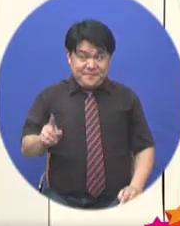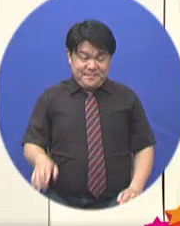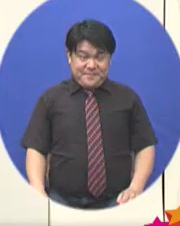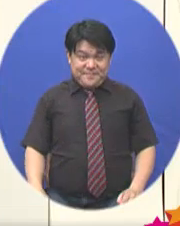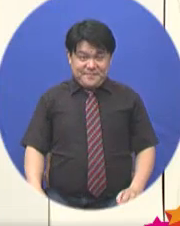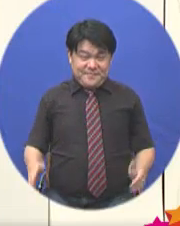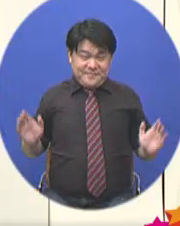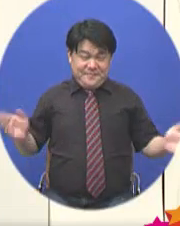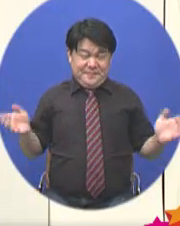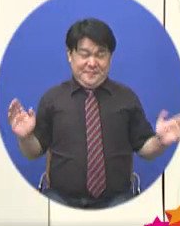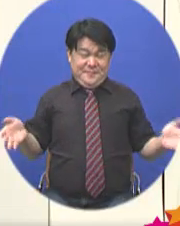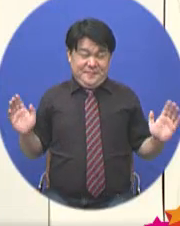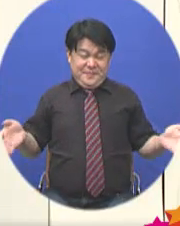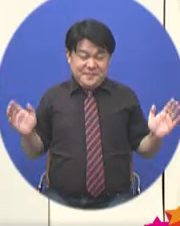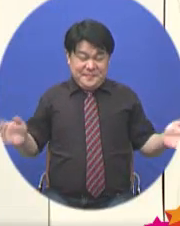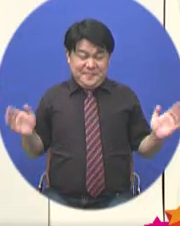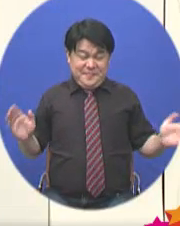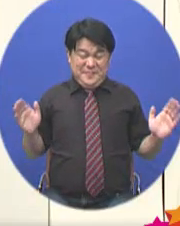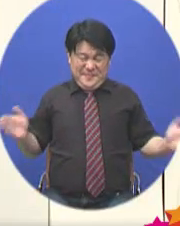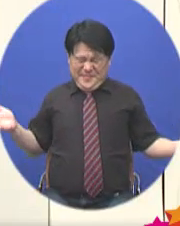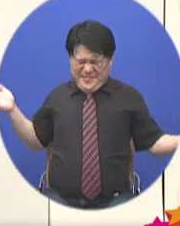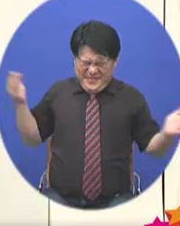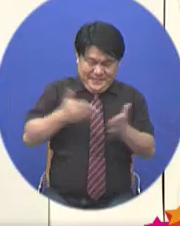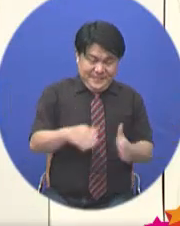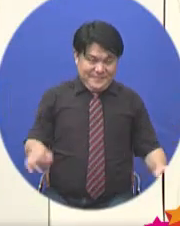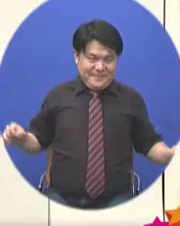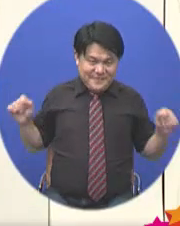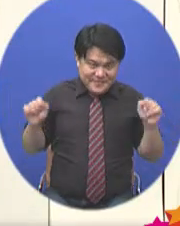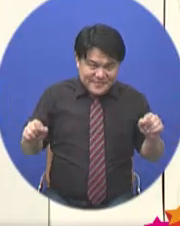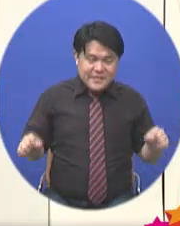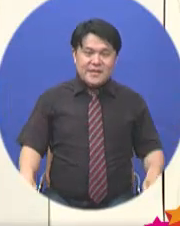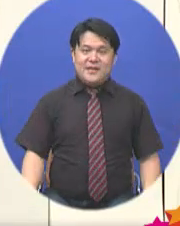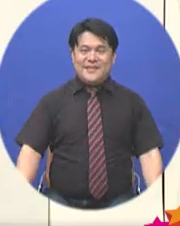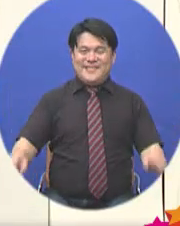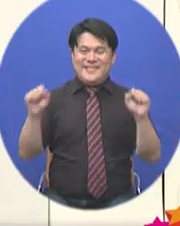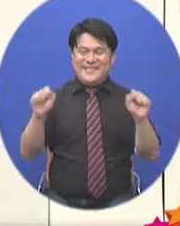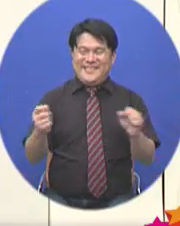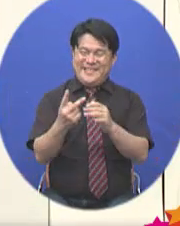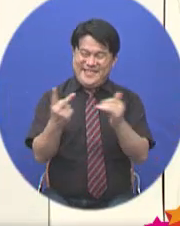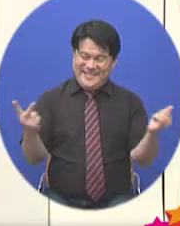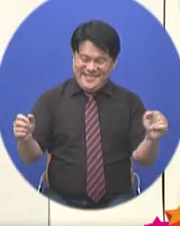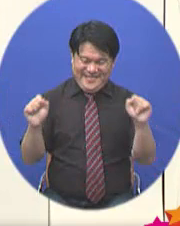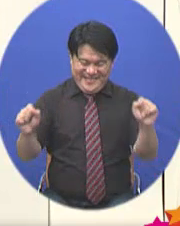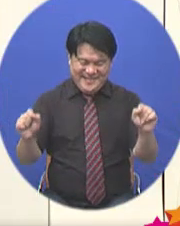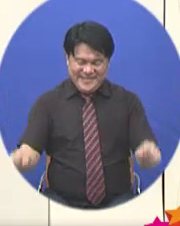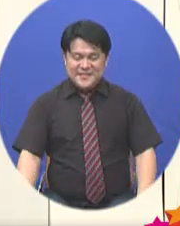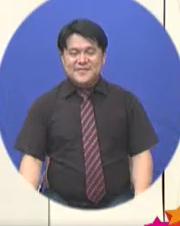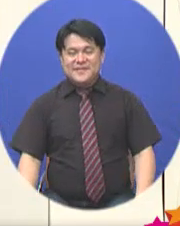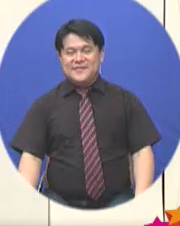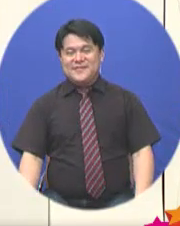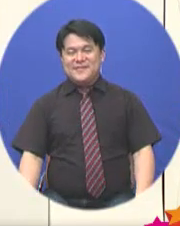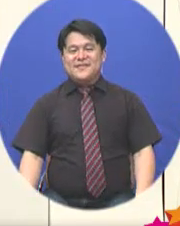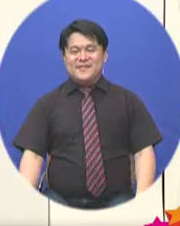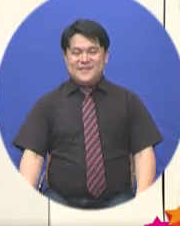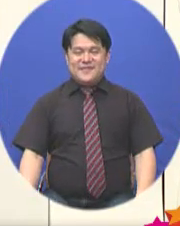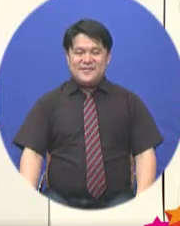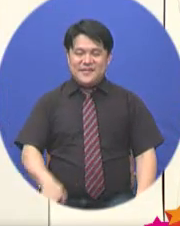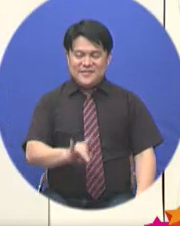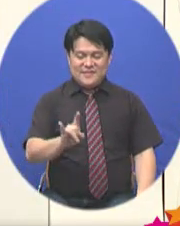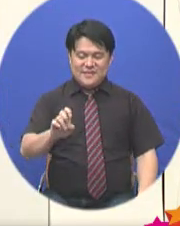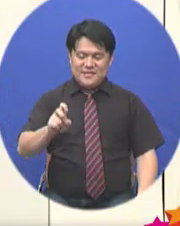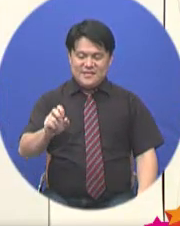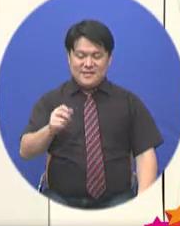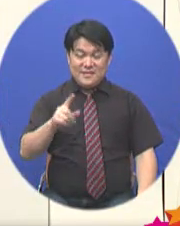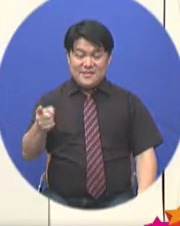만나보러 열심히 달려가겠습니다. 안녕하세요. 안녕하십니까, 두 분. 네, 네, 반갑습니다. 네,